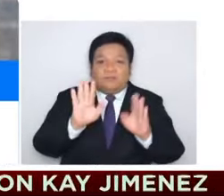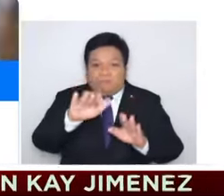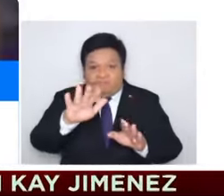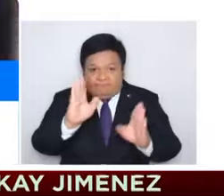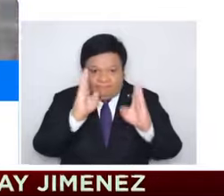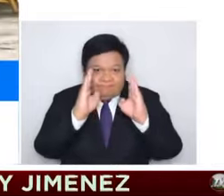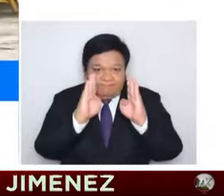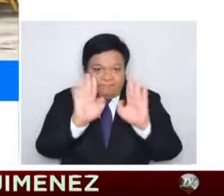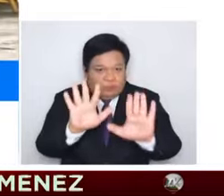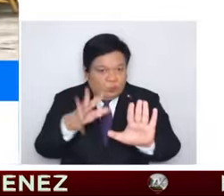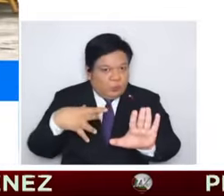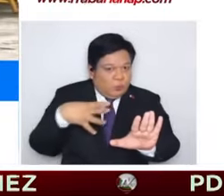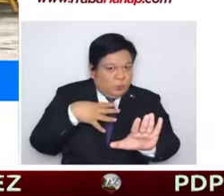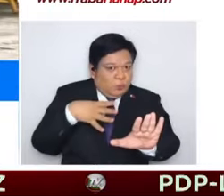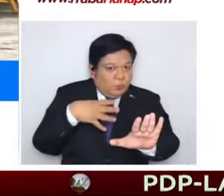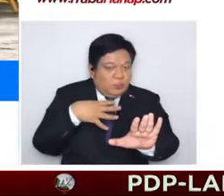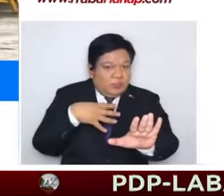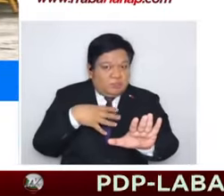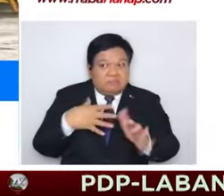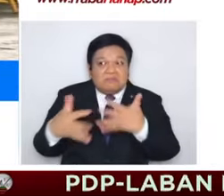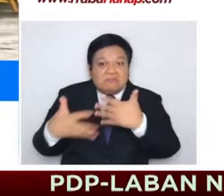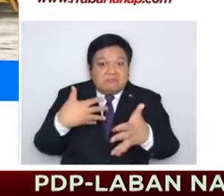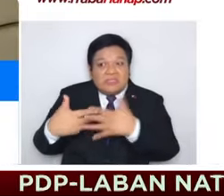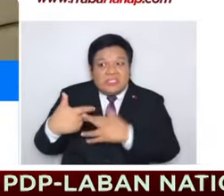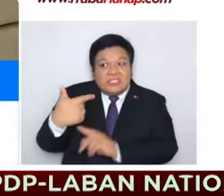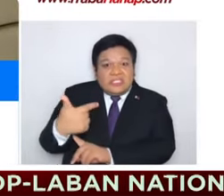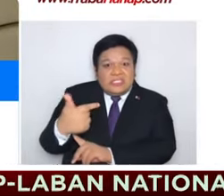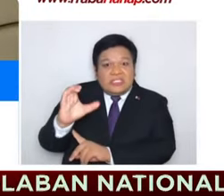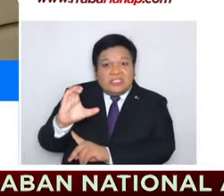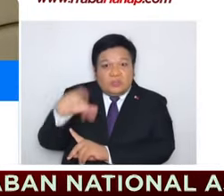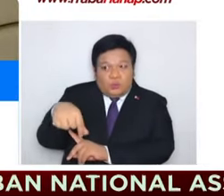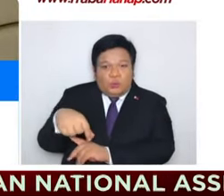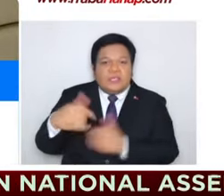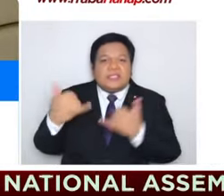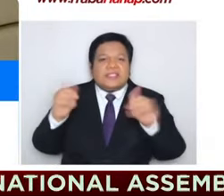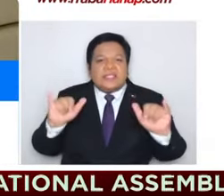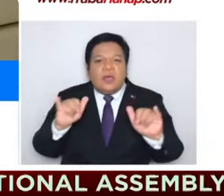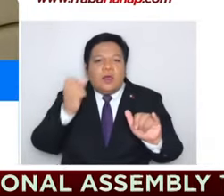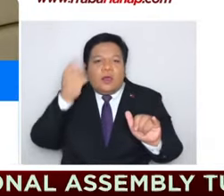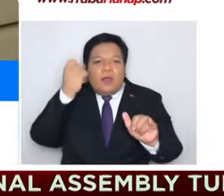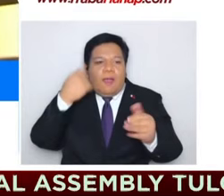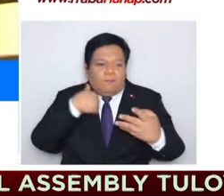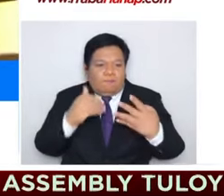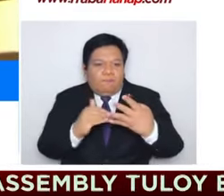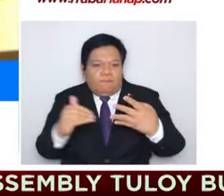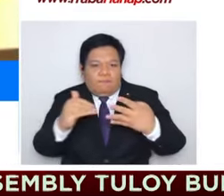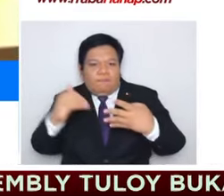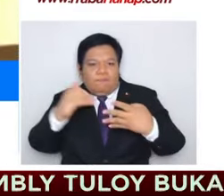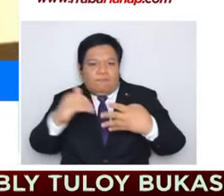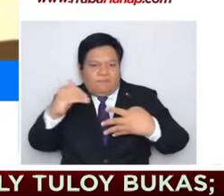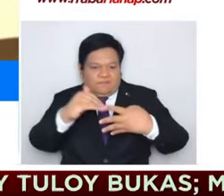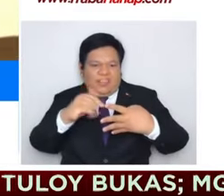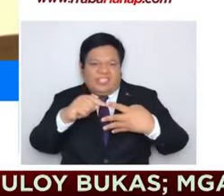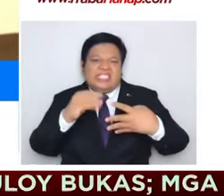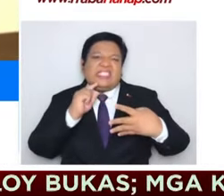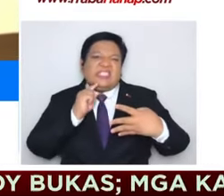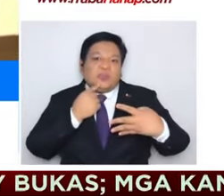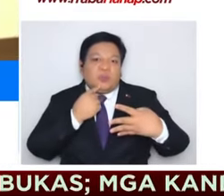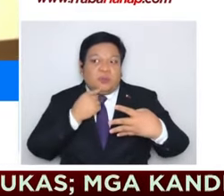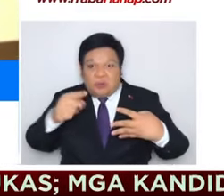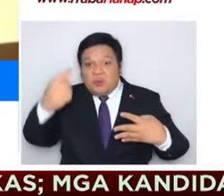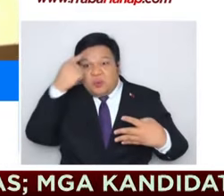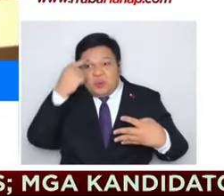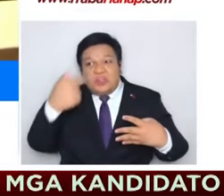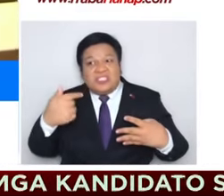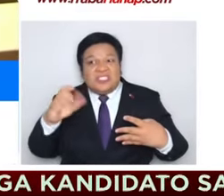Dahil, yun nga, maski GCQ alert 4 po tayo, mga nalilito na narinig na GCQ, yung kagad na nasa isip po nila. Ha?